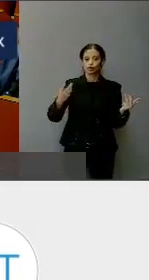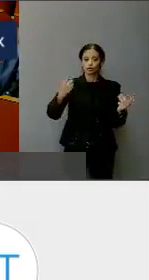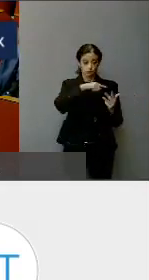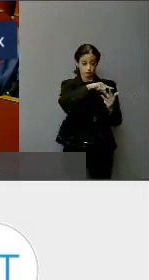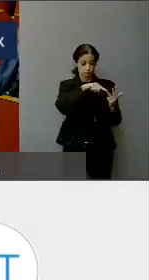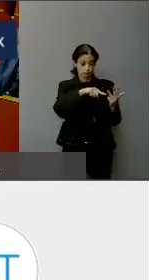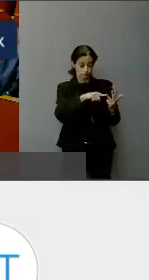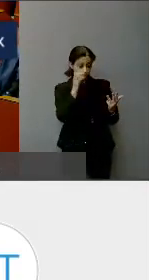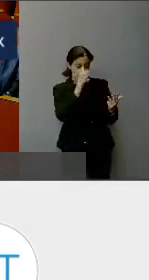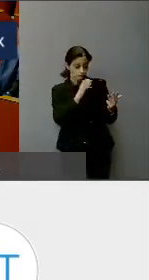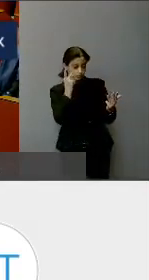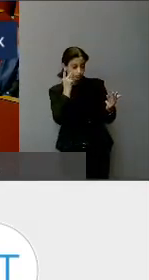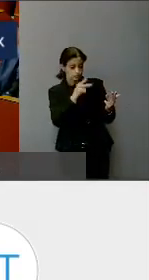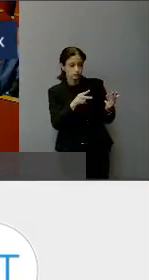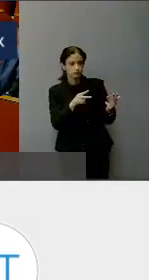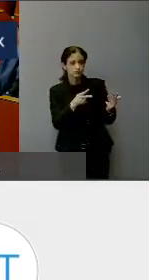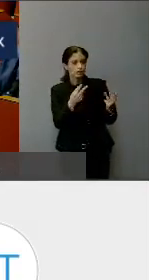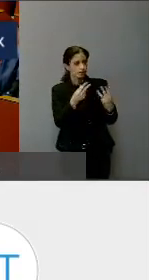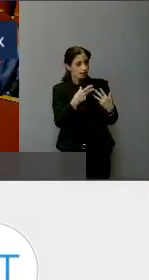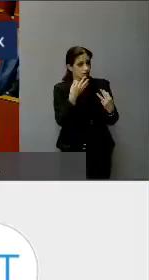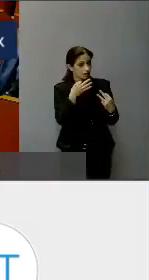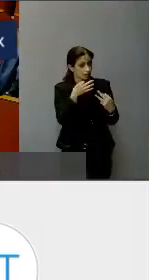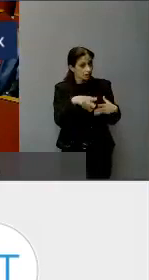però e le riqualificazioni